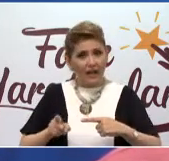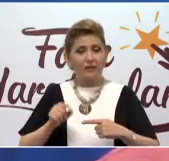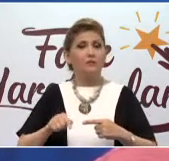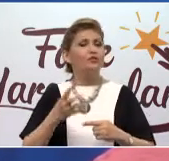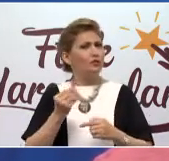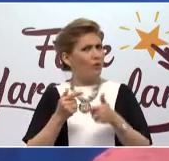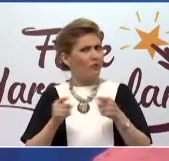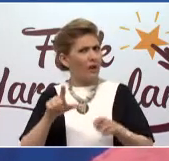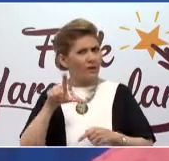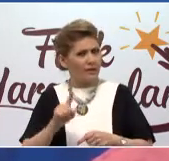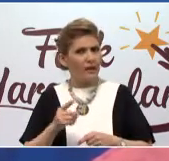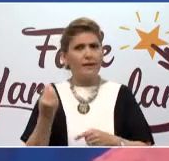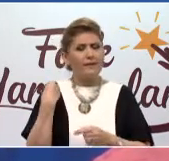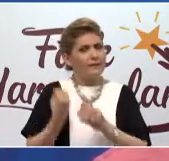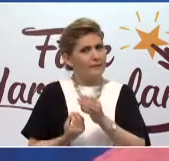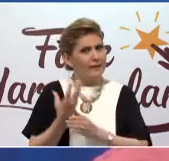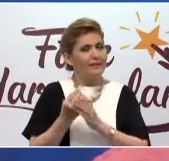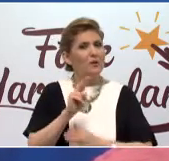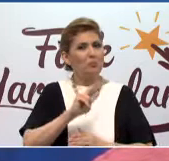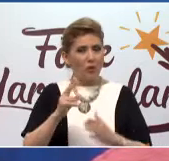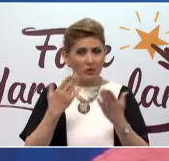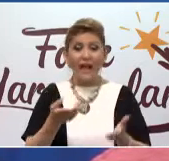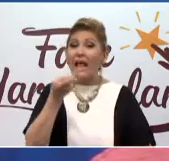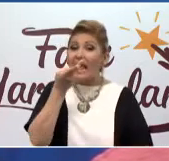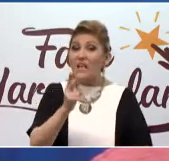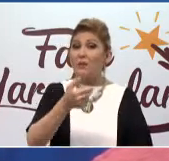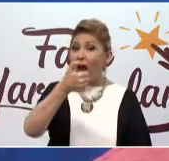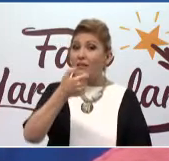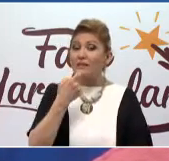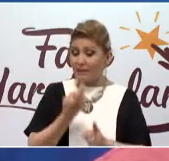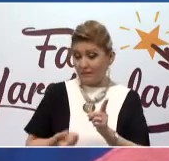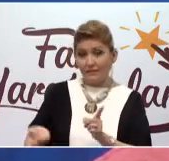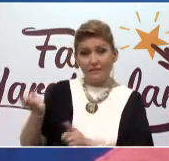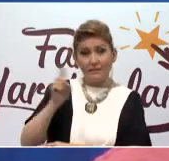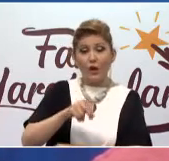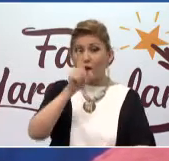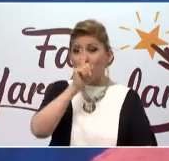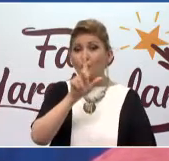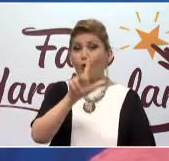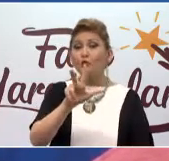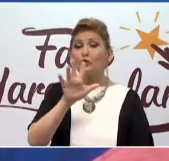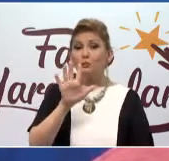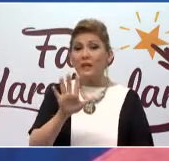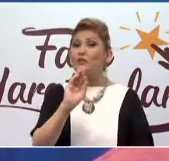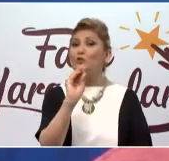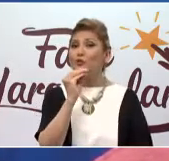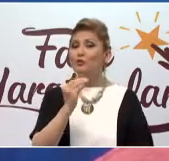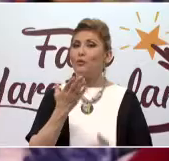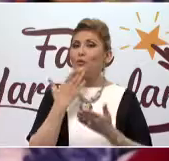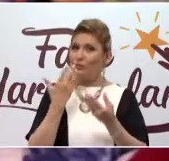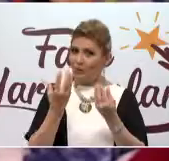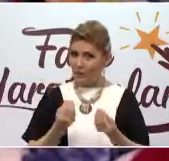oldukça farklı ve yenilikçi bir model bu kapsamda. 2006 yılından bu yana yaklaşık 135 çocuğumuza